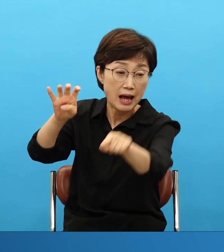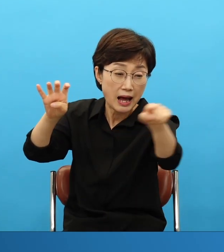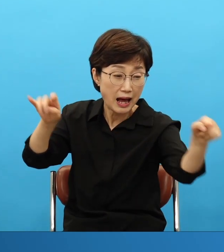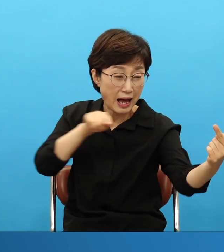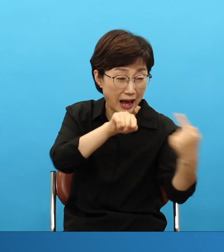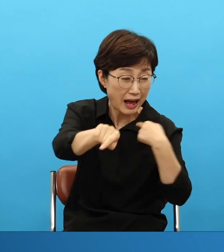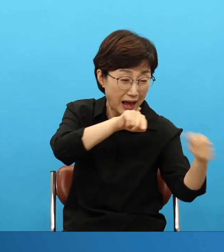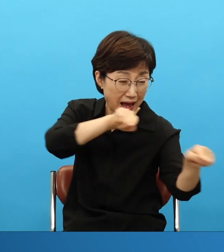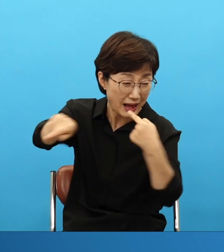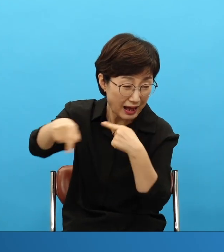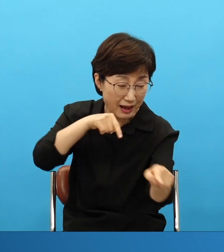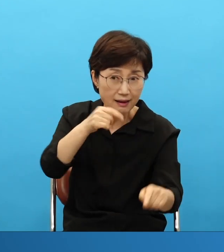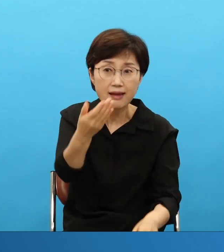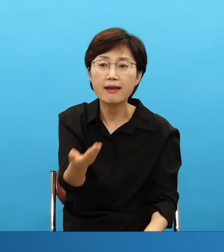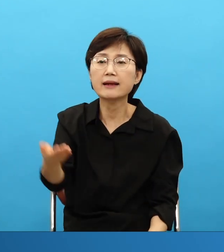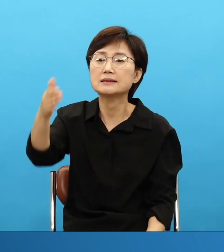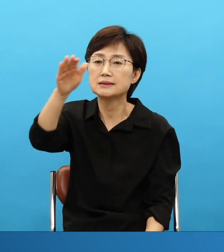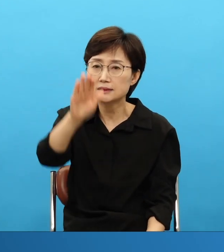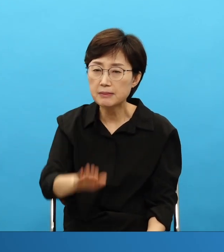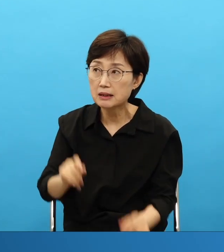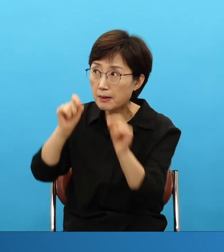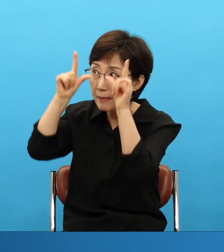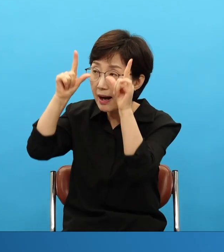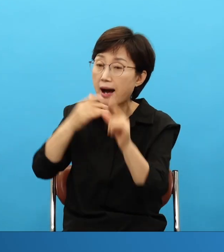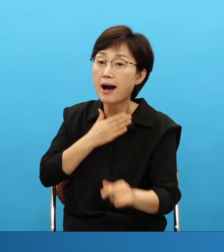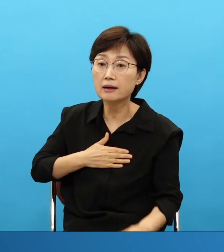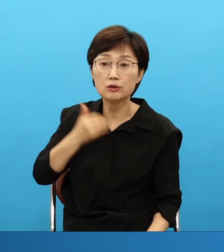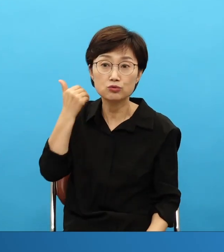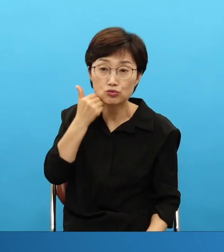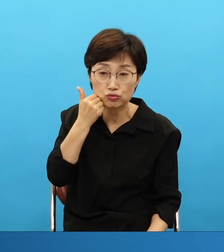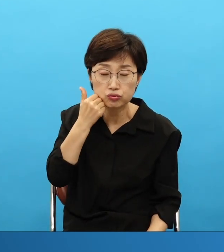보면 바울이 인용을